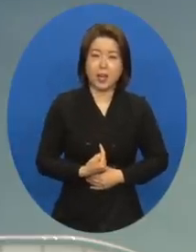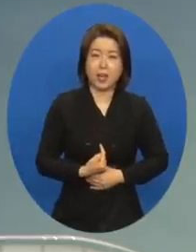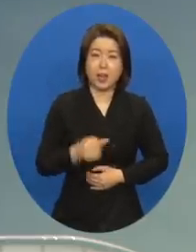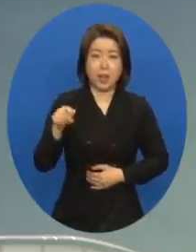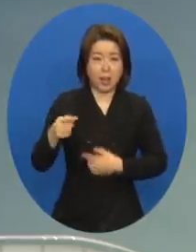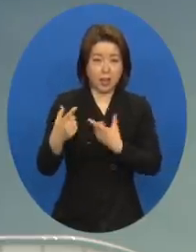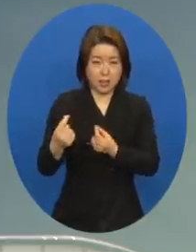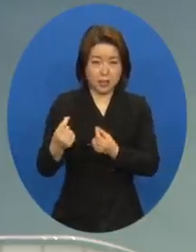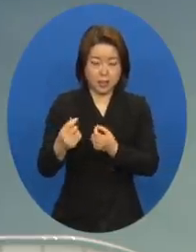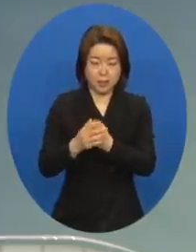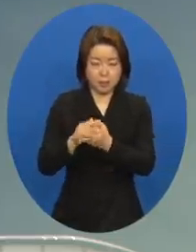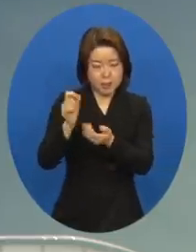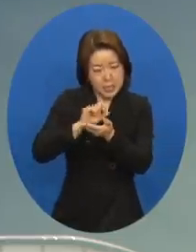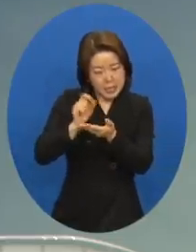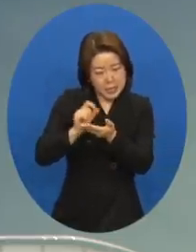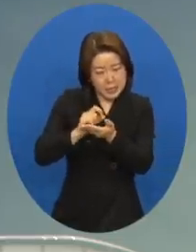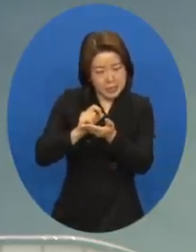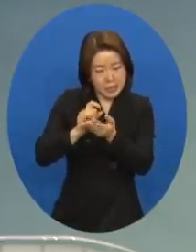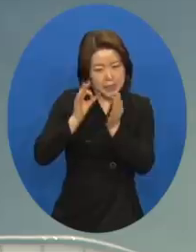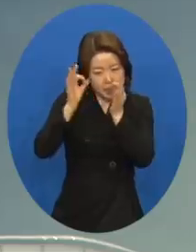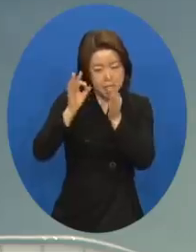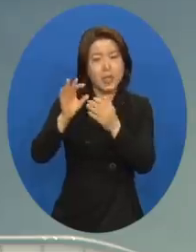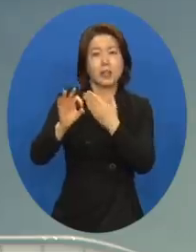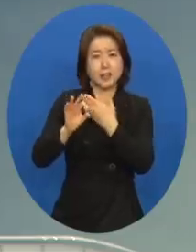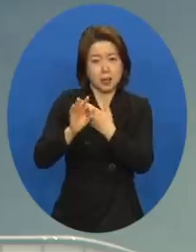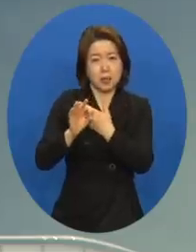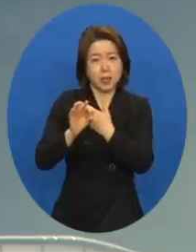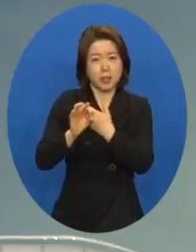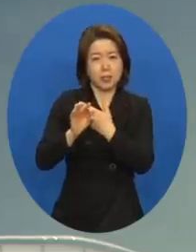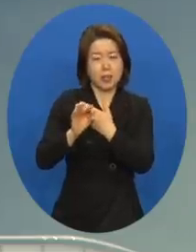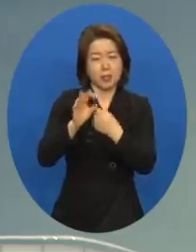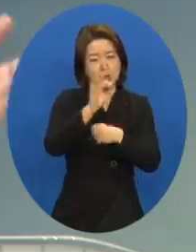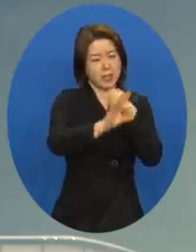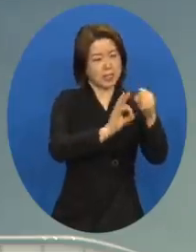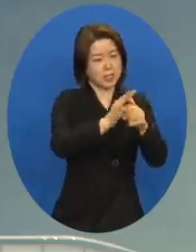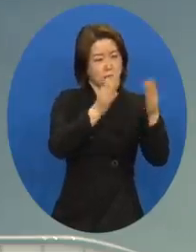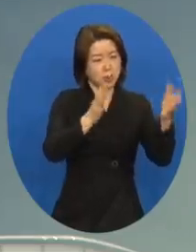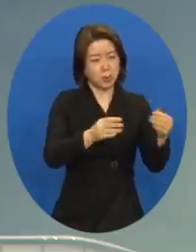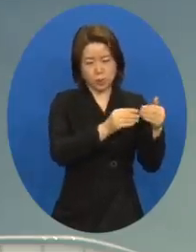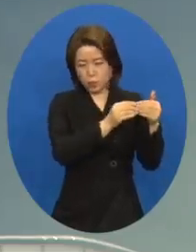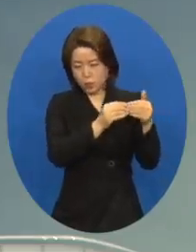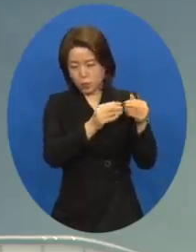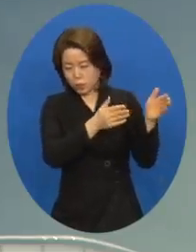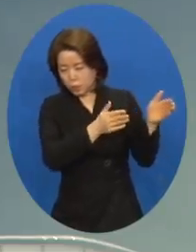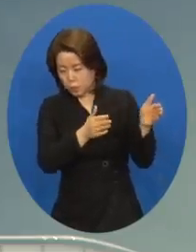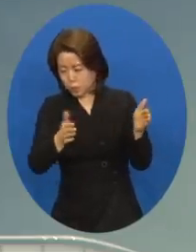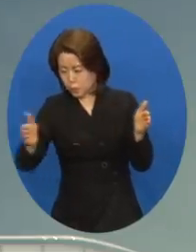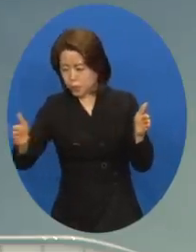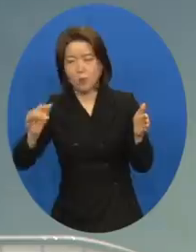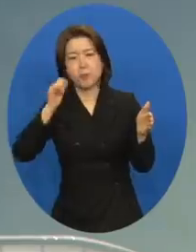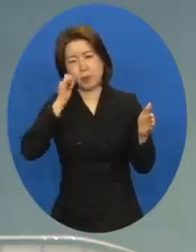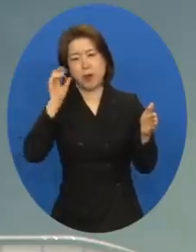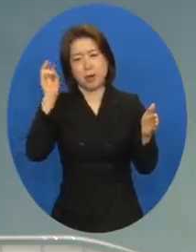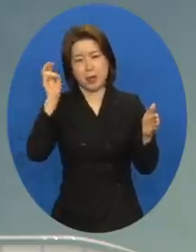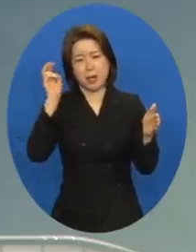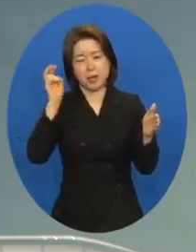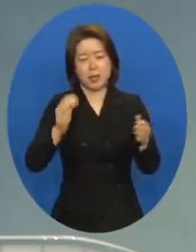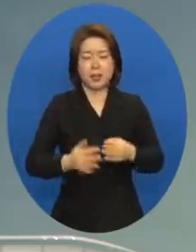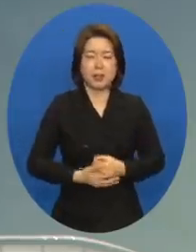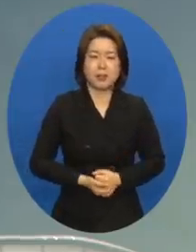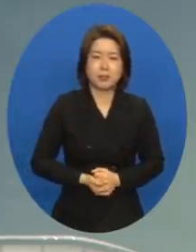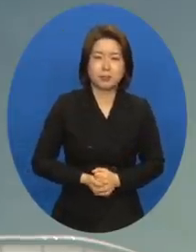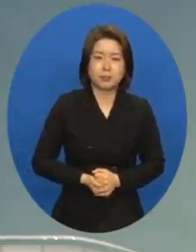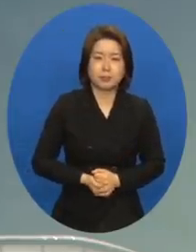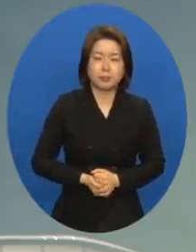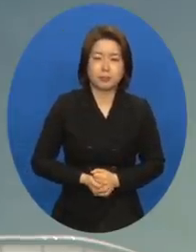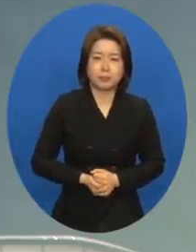그렇게 일기를 쓰려고 했다면 아마 10년 동안을 이렇게 쓸 수 있었을까 싶은 생각이 듭니다.